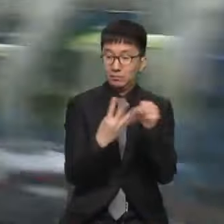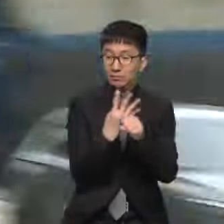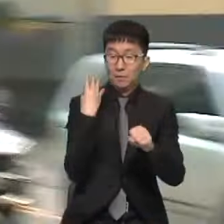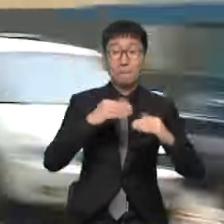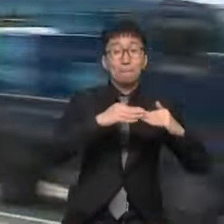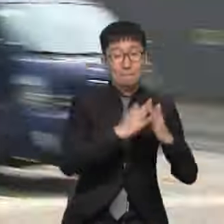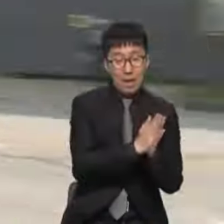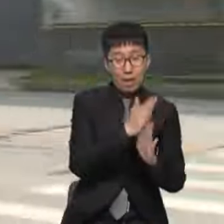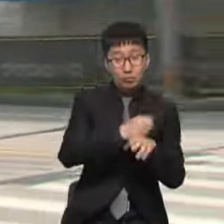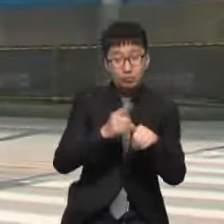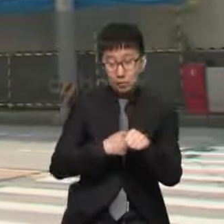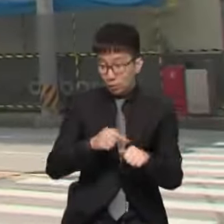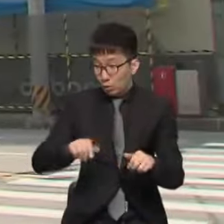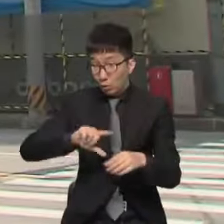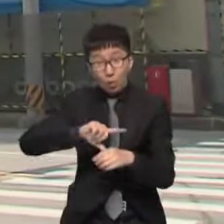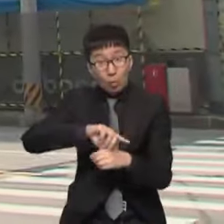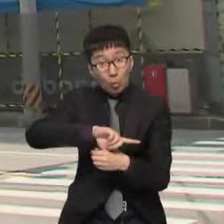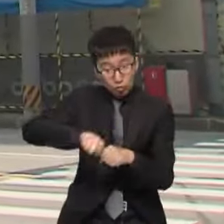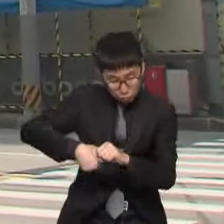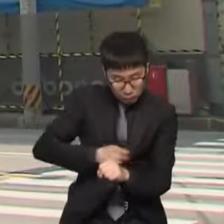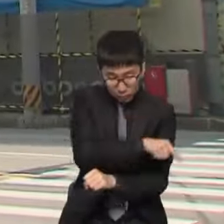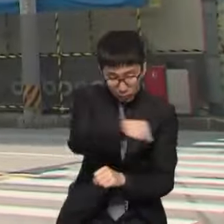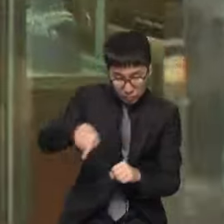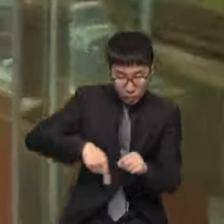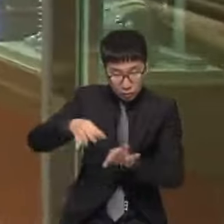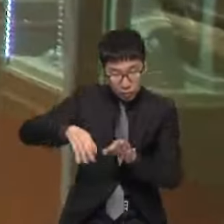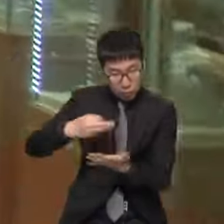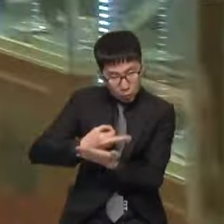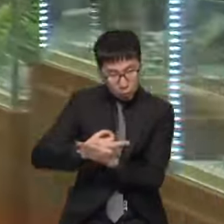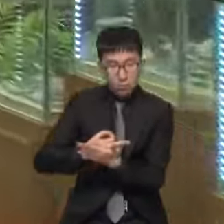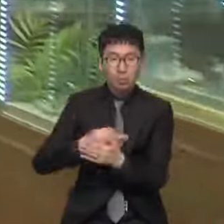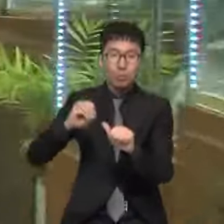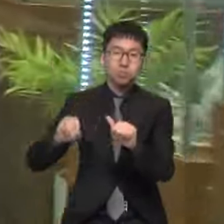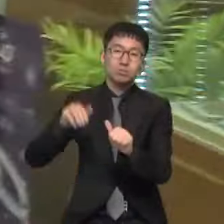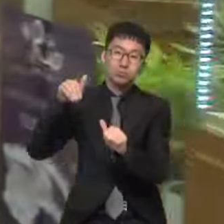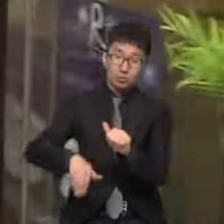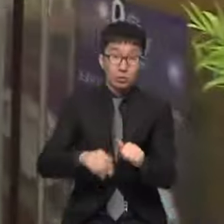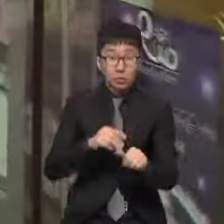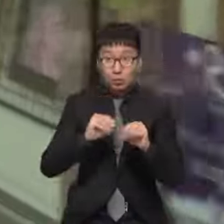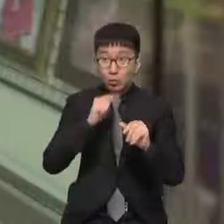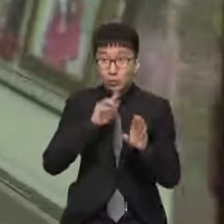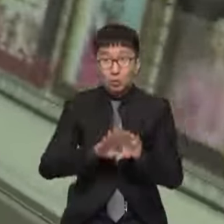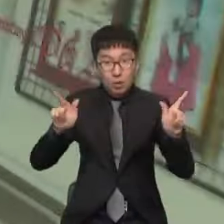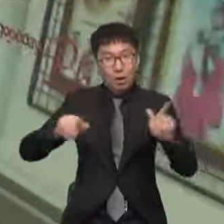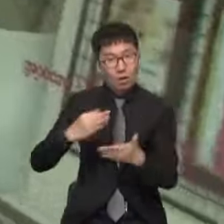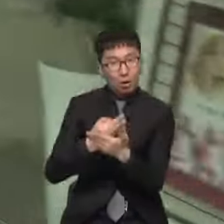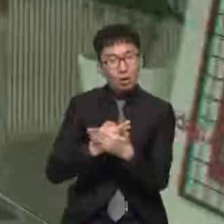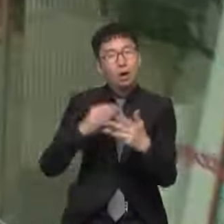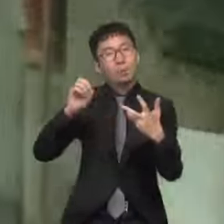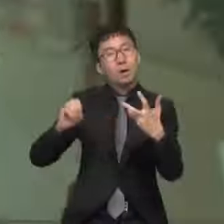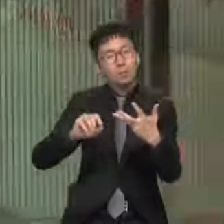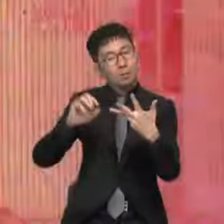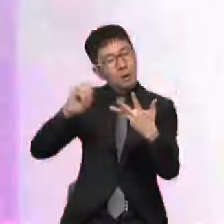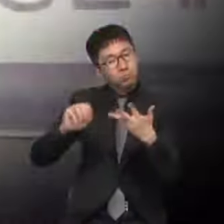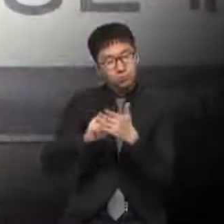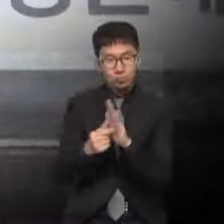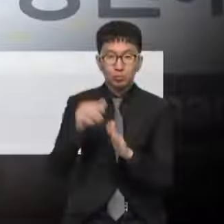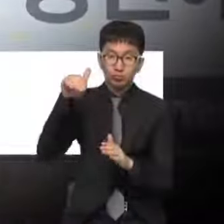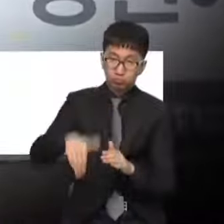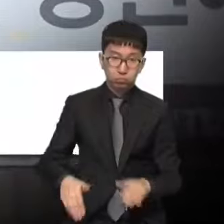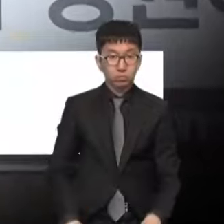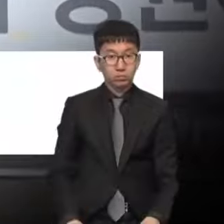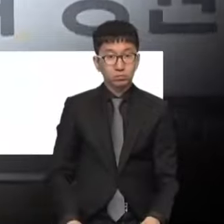인근 상권 평균 매출액이 5% 넘게 줄었고 주말은 8% 가까이 감소했습니다. 서울 수도권과